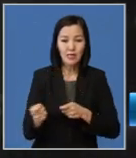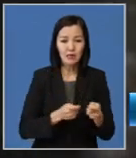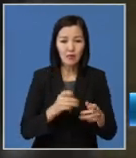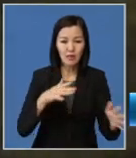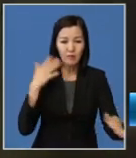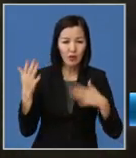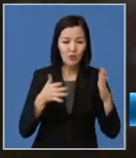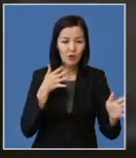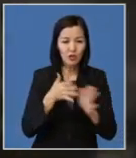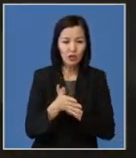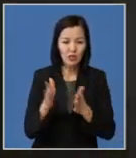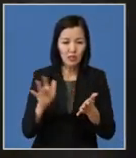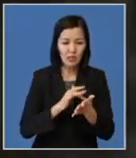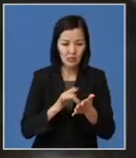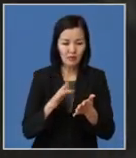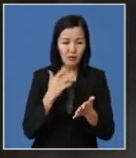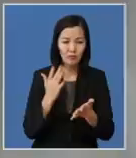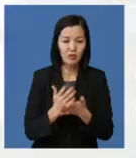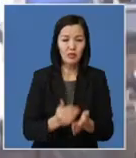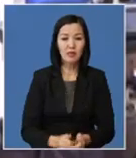дауылдан келген шығынды есептеп жатыр.